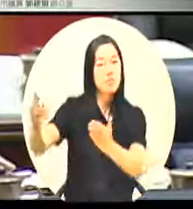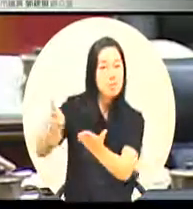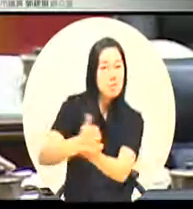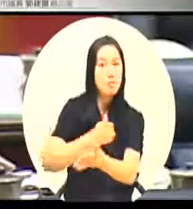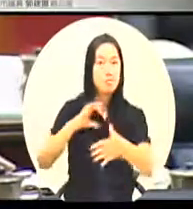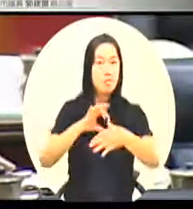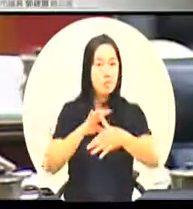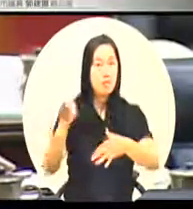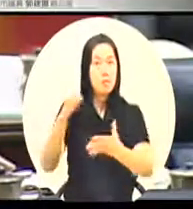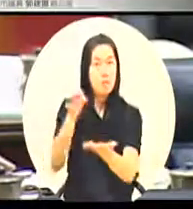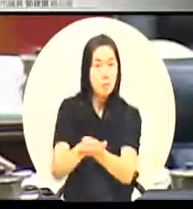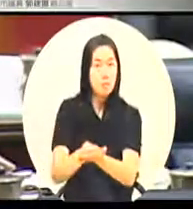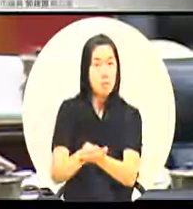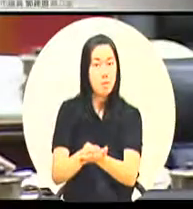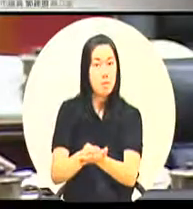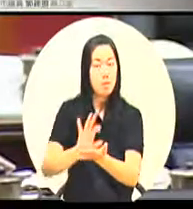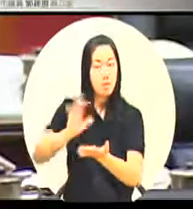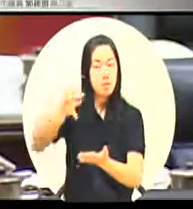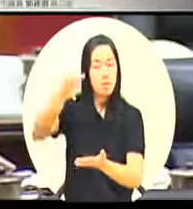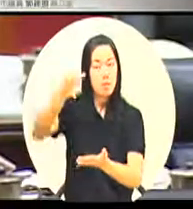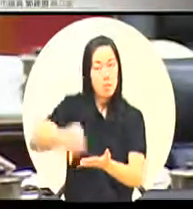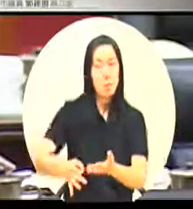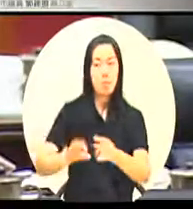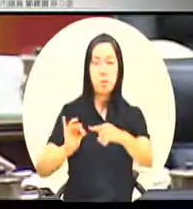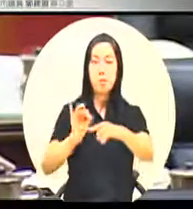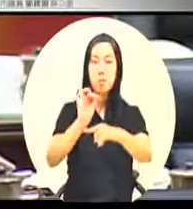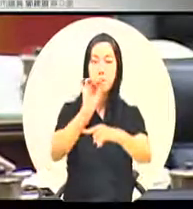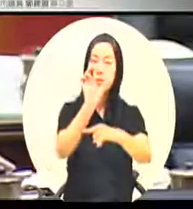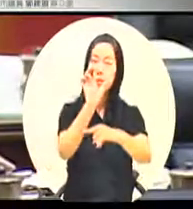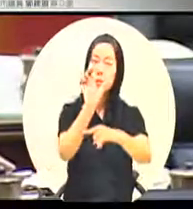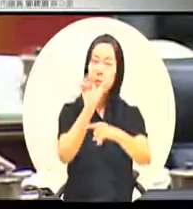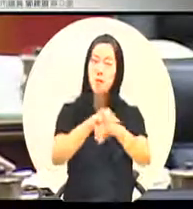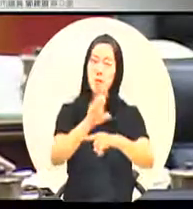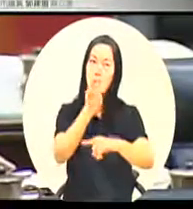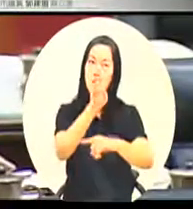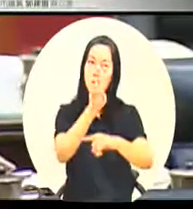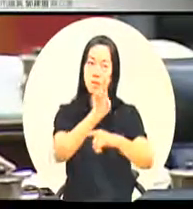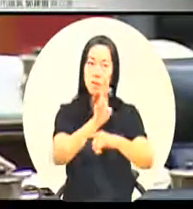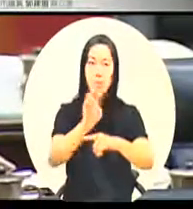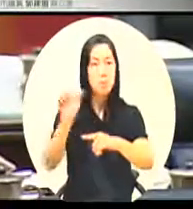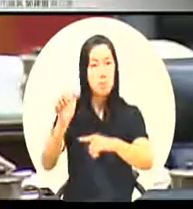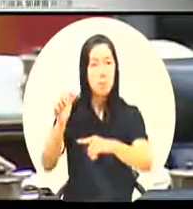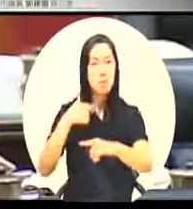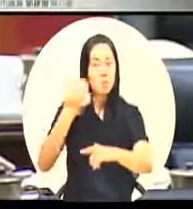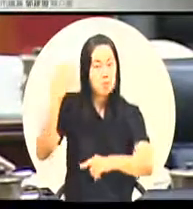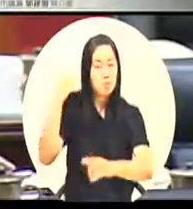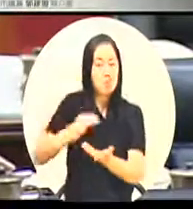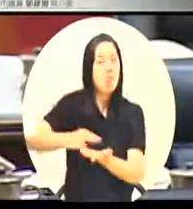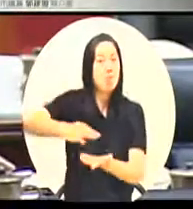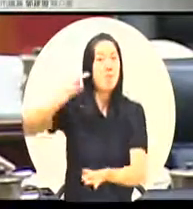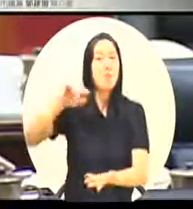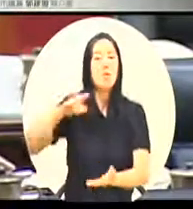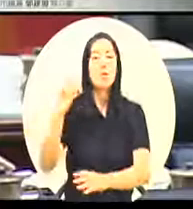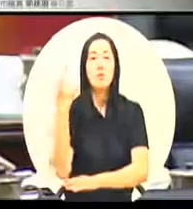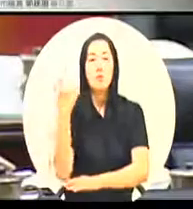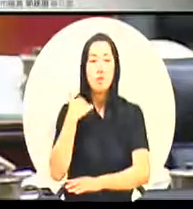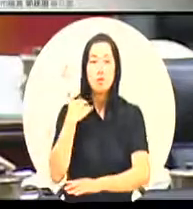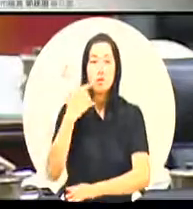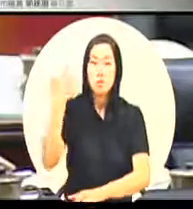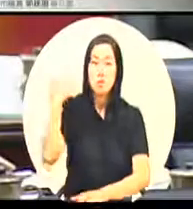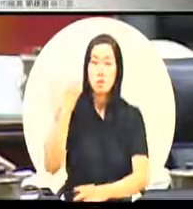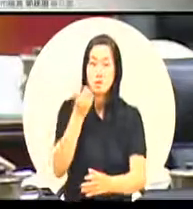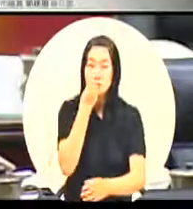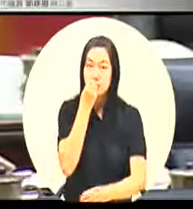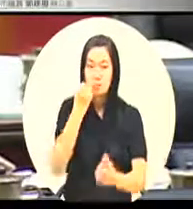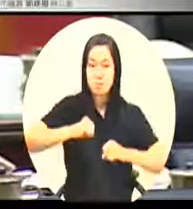较俗，有阵是价小差2倍到5倍。问题咱早就跪起来等啊，咱早就开始食 CAS， 咱袂因